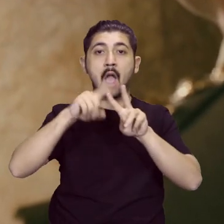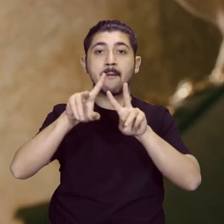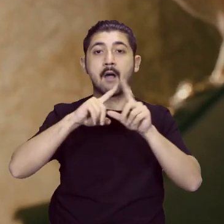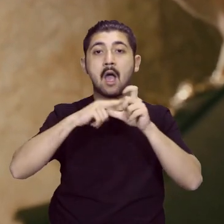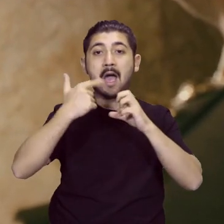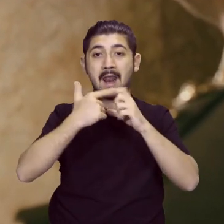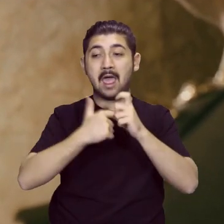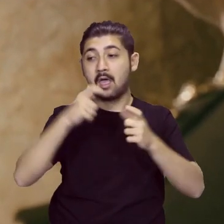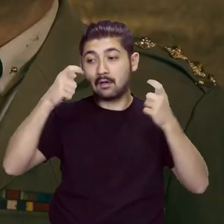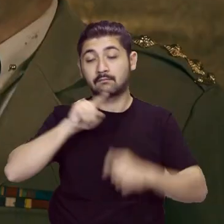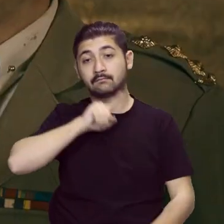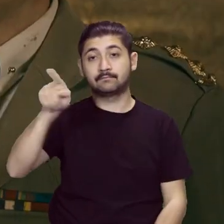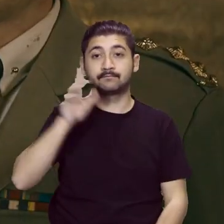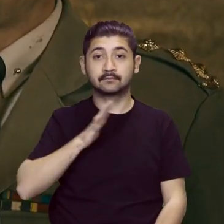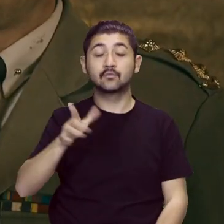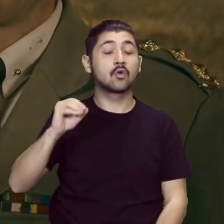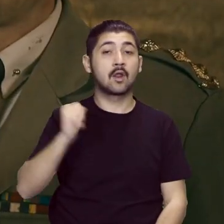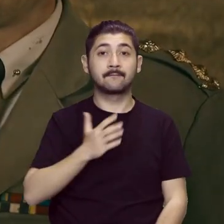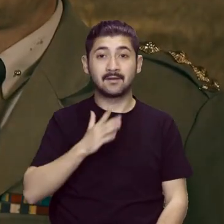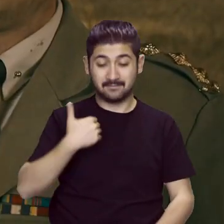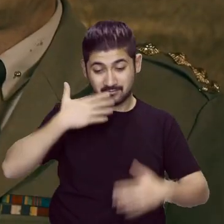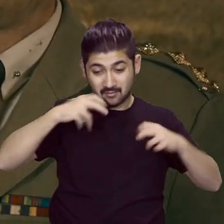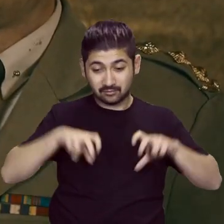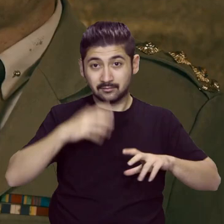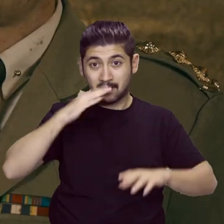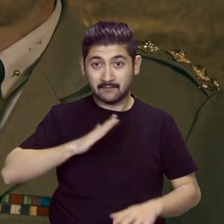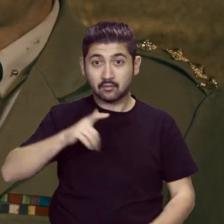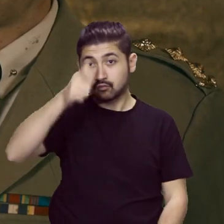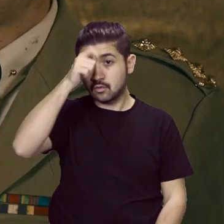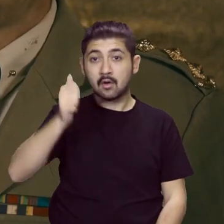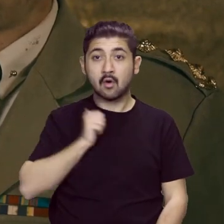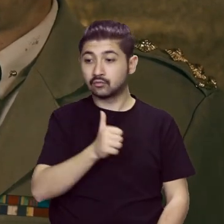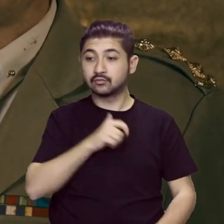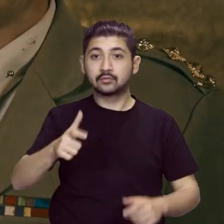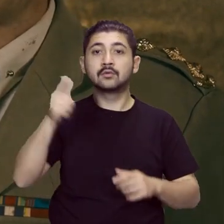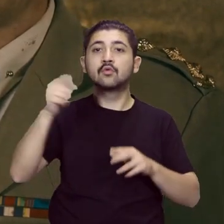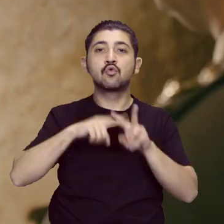Orası bizim için çok önemli Robert. Ama biz burada böylece oturup beklerken Türk ordusu Kut'a varıp